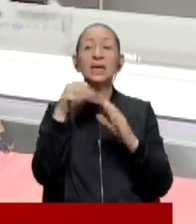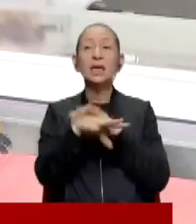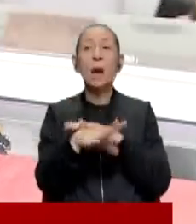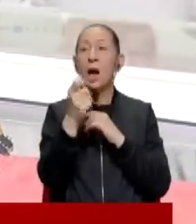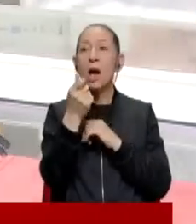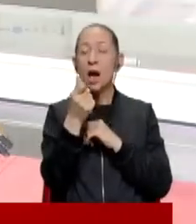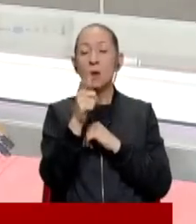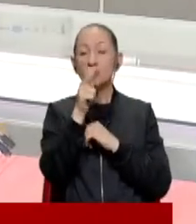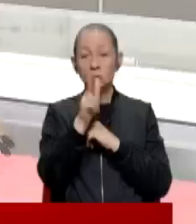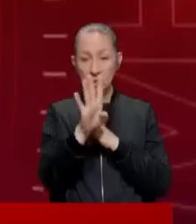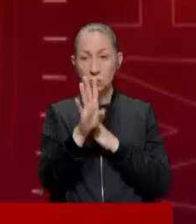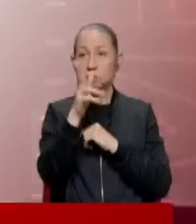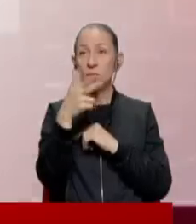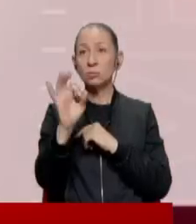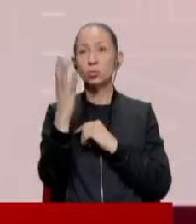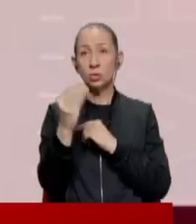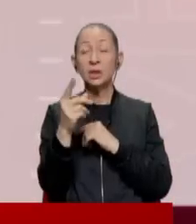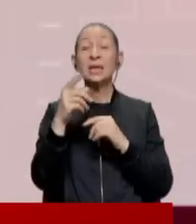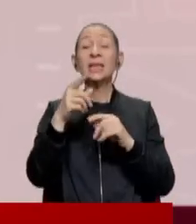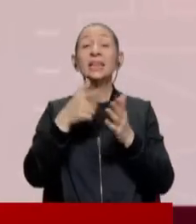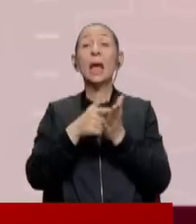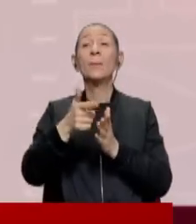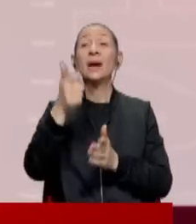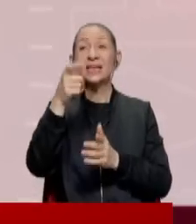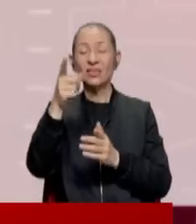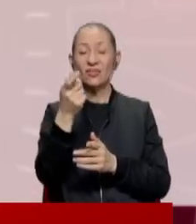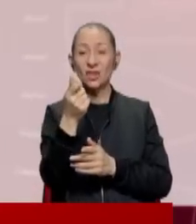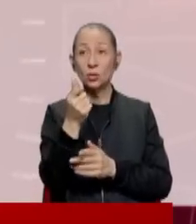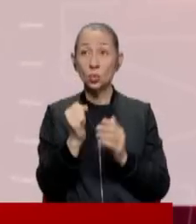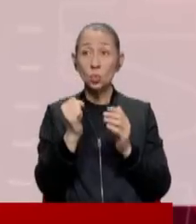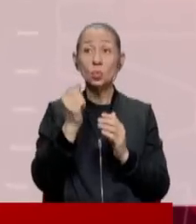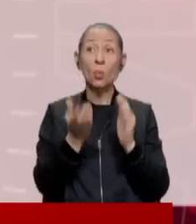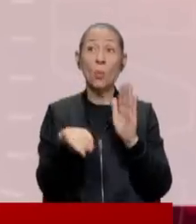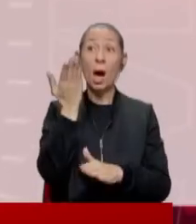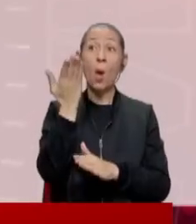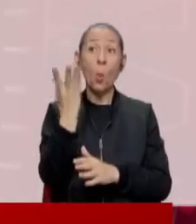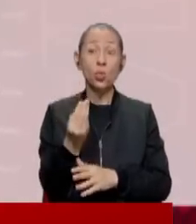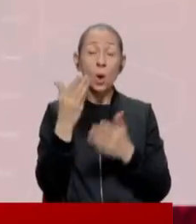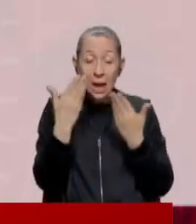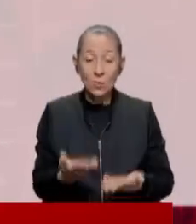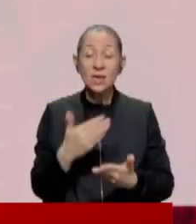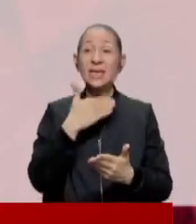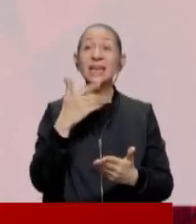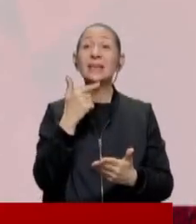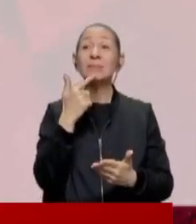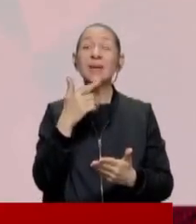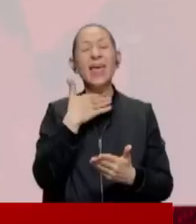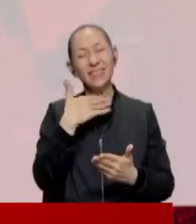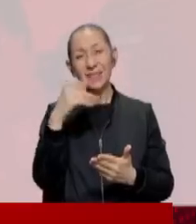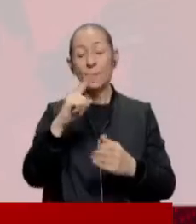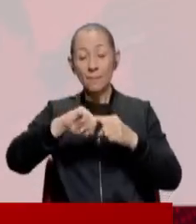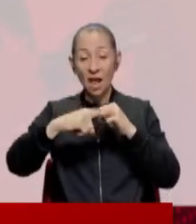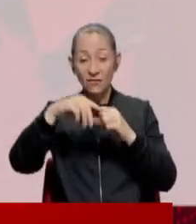kilosu 340 tane 360'a çıktı Tarım Bakanı Vahit kirişçinin de fiyatının yüksek olduğunu kabul ediyorum dediği kırmızı ete